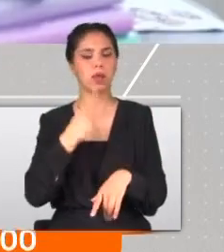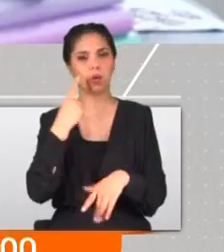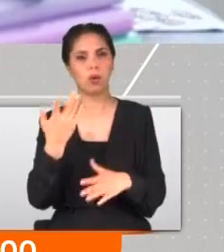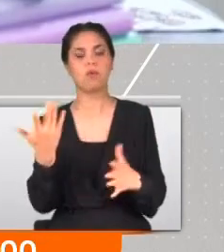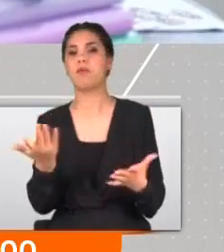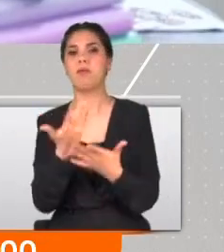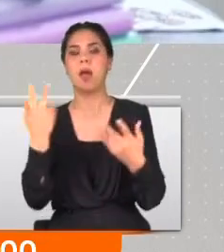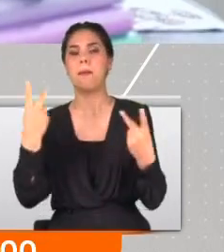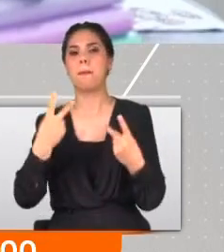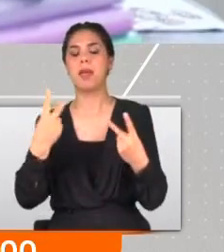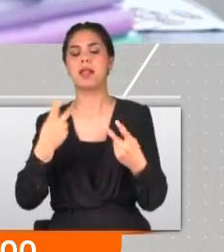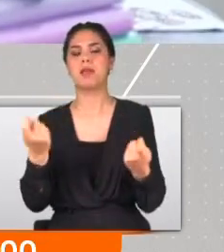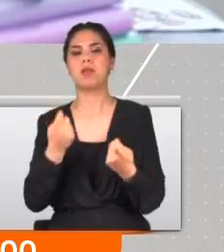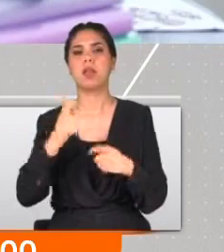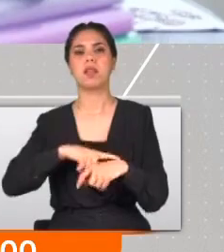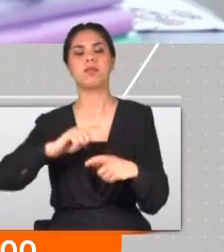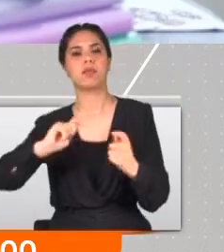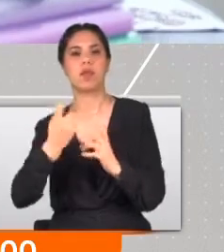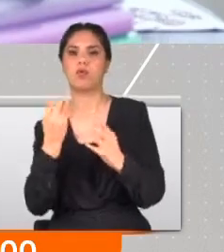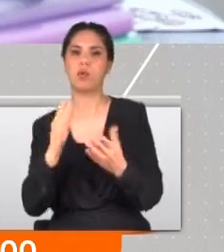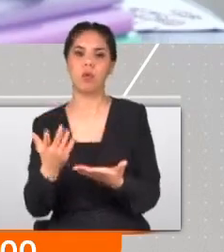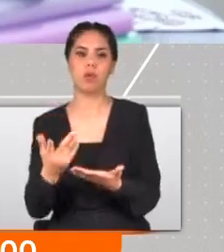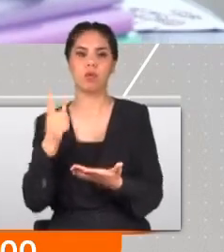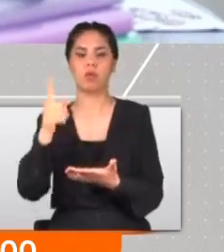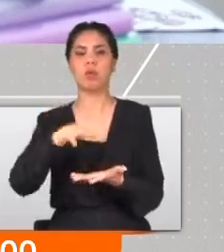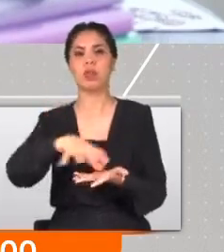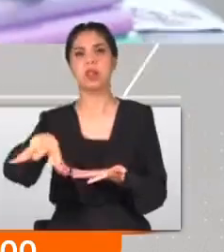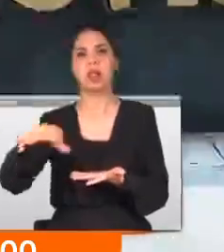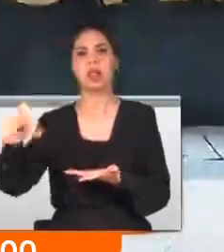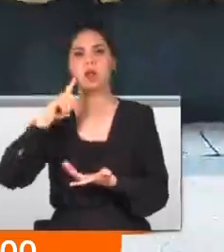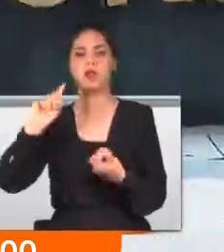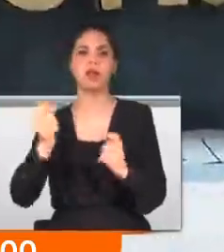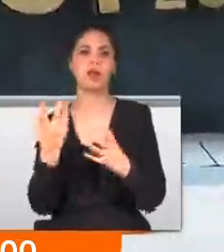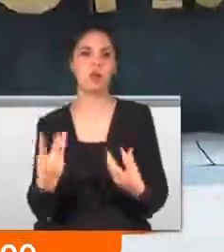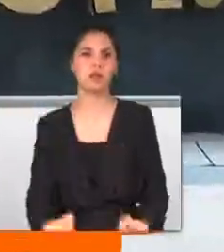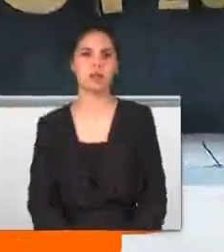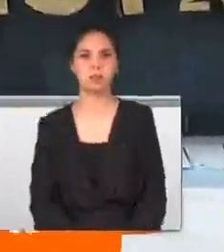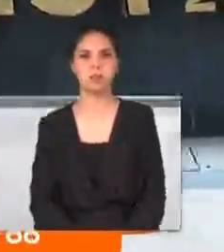Mesai saatlerinin değişmesi olabilir. Tabii bu sektörden sektöre değişecek.